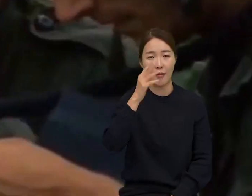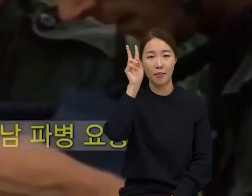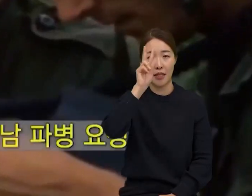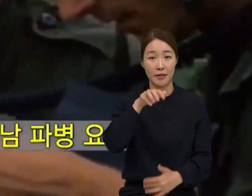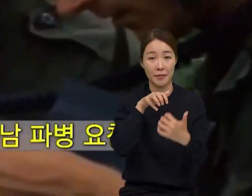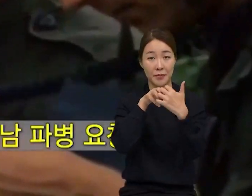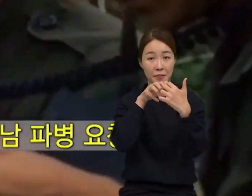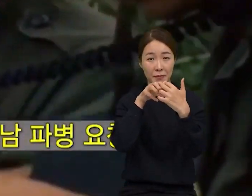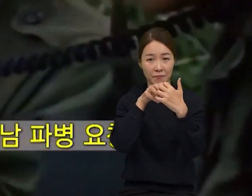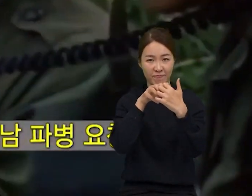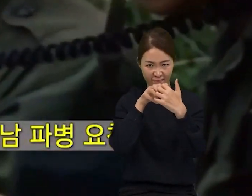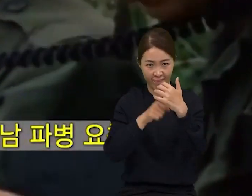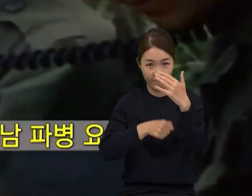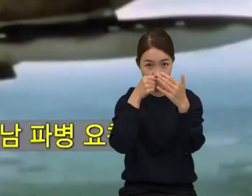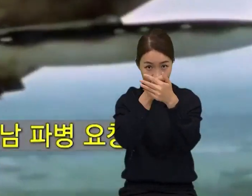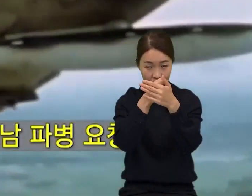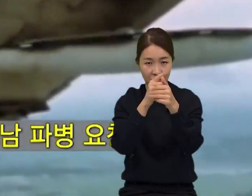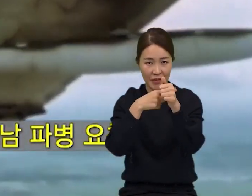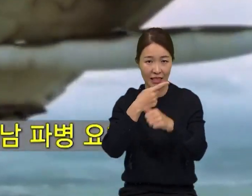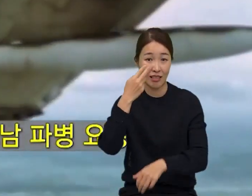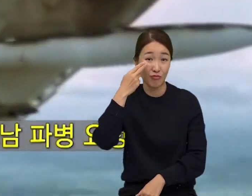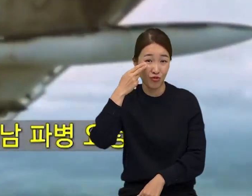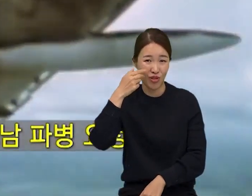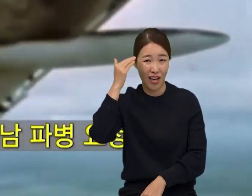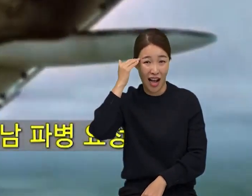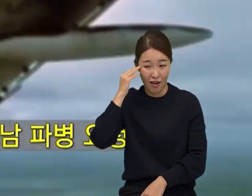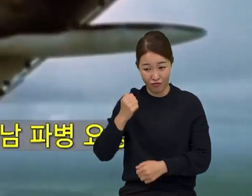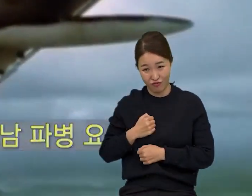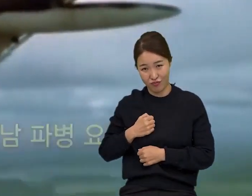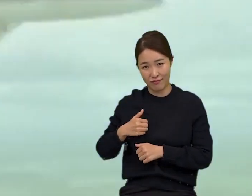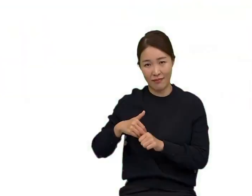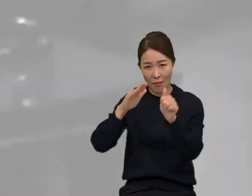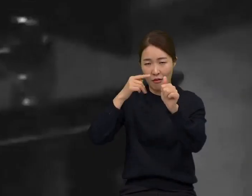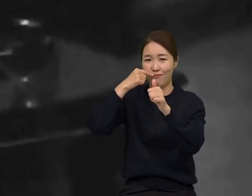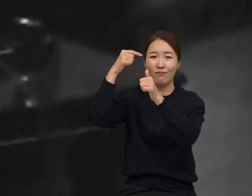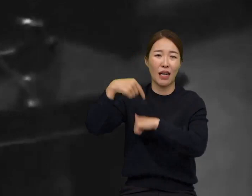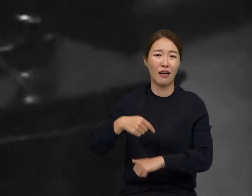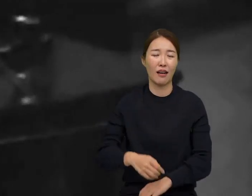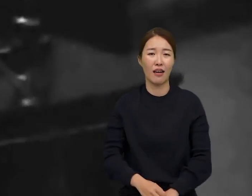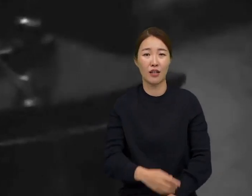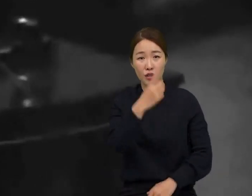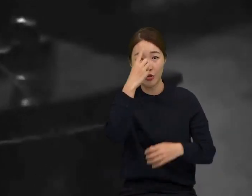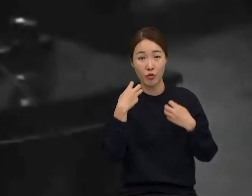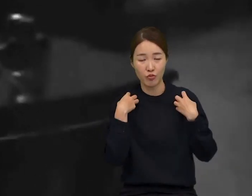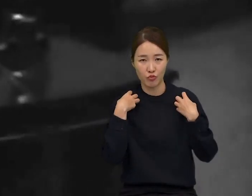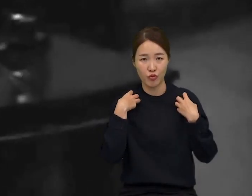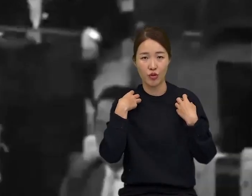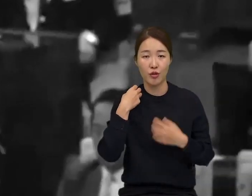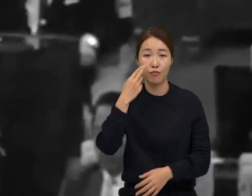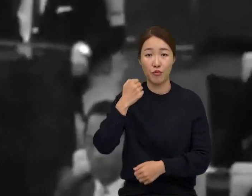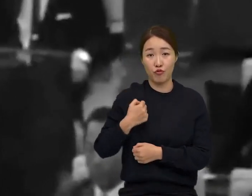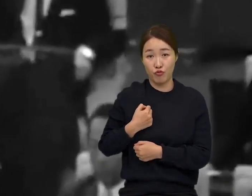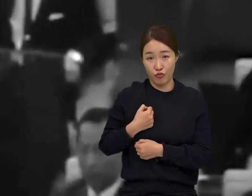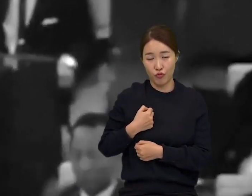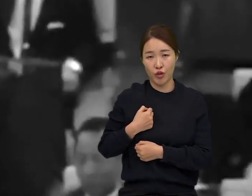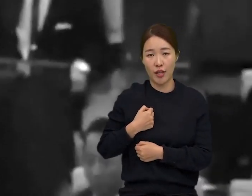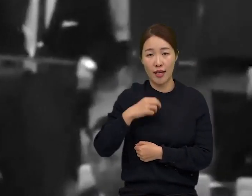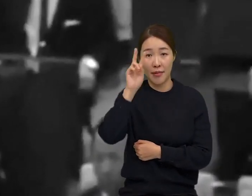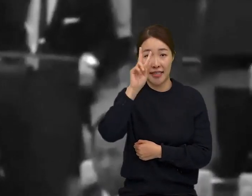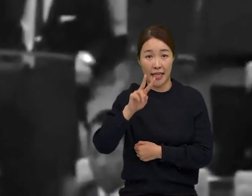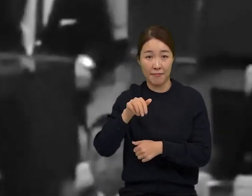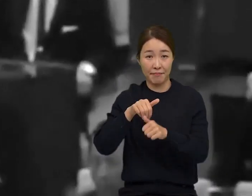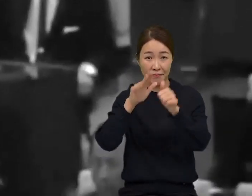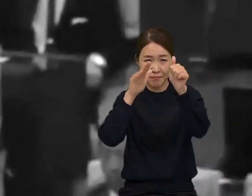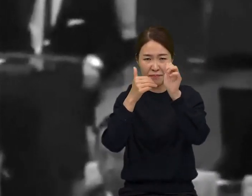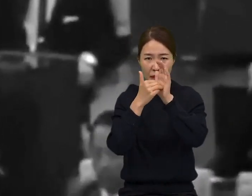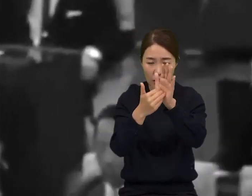1964년 베트남전의 확전을 결정한 미국이 한국에 파병을 요청했다. 정부는 주한 미군의 베트남 이동